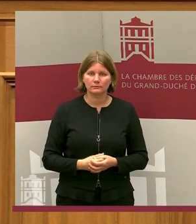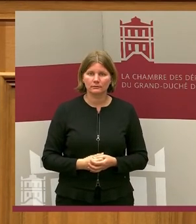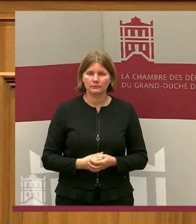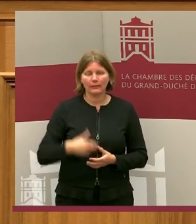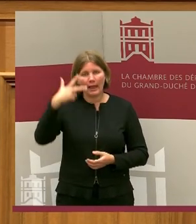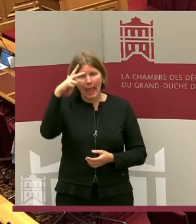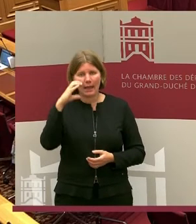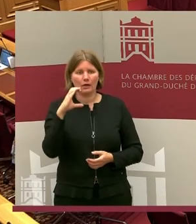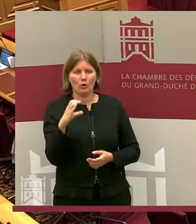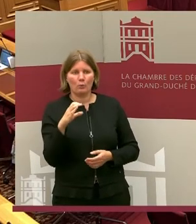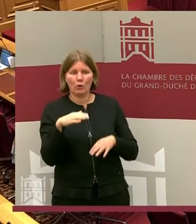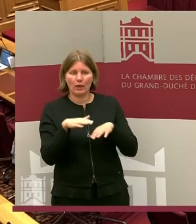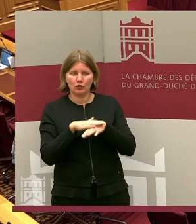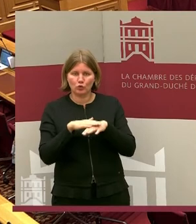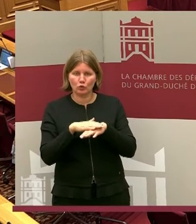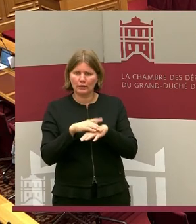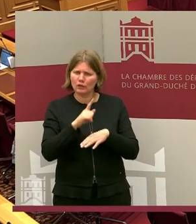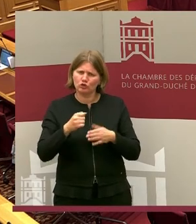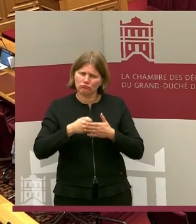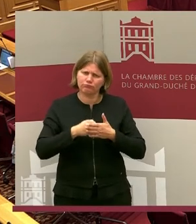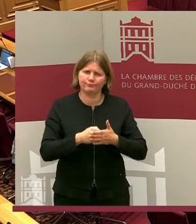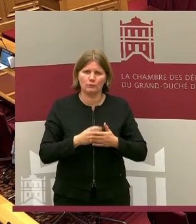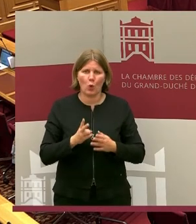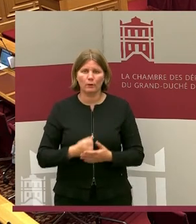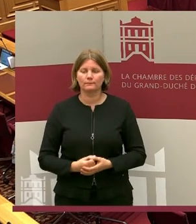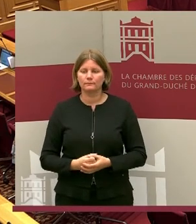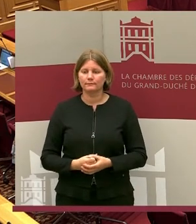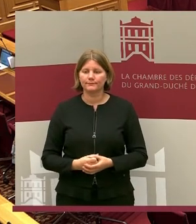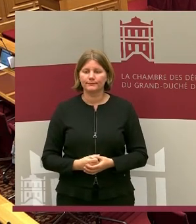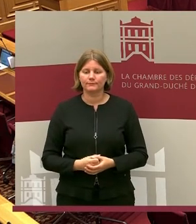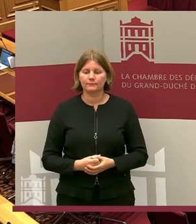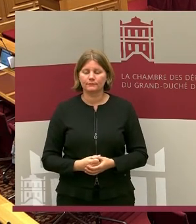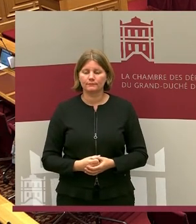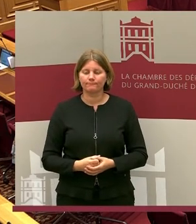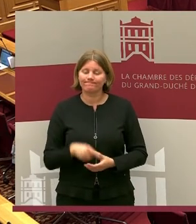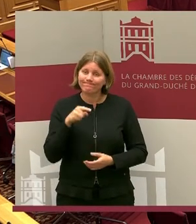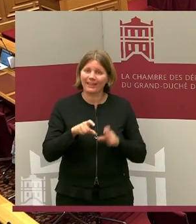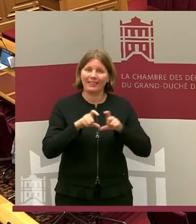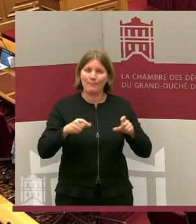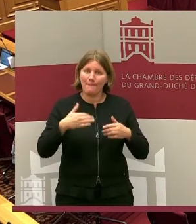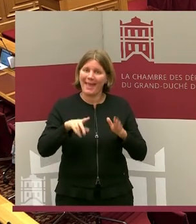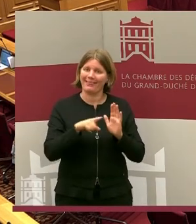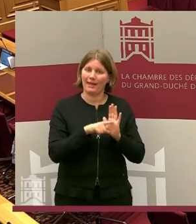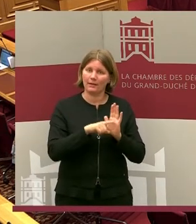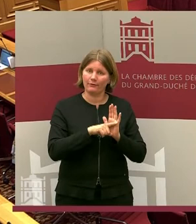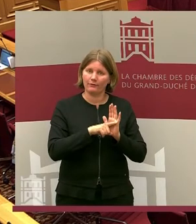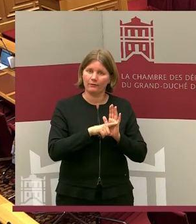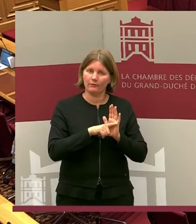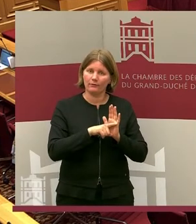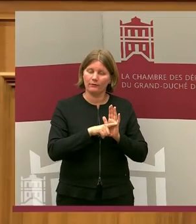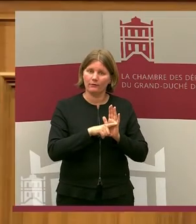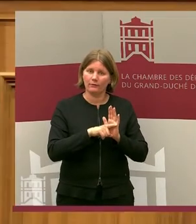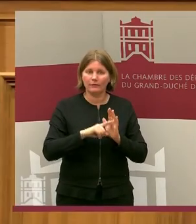assistiert nicht noch drauf. Nur das ist mein negatives Thema dann. Etwas, weiterem